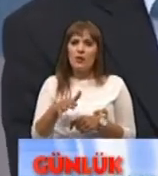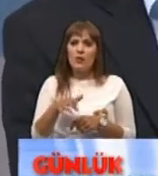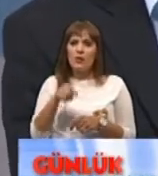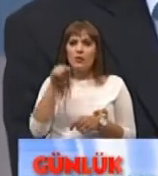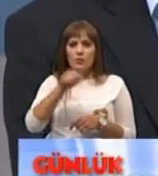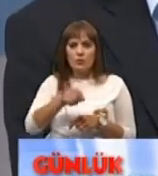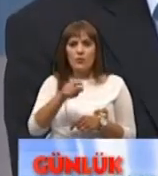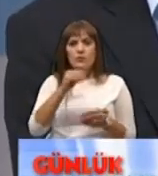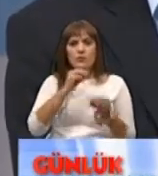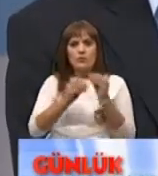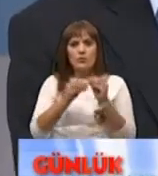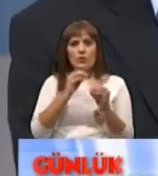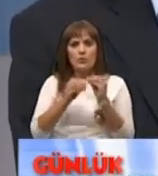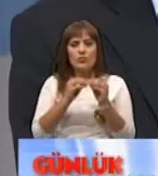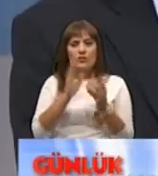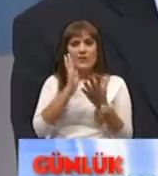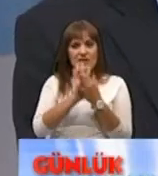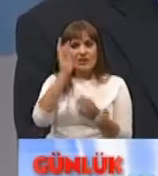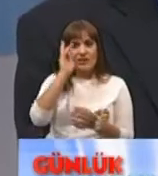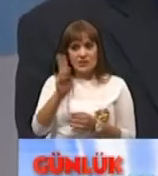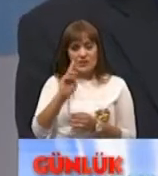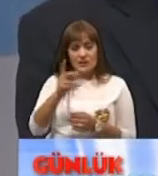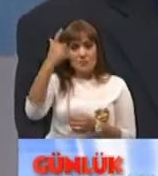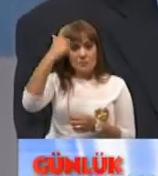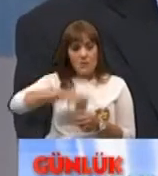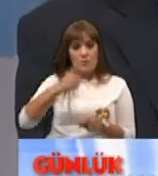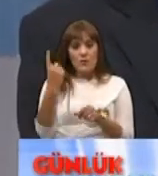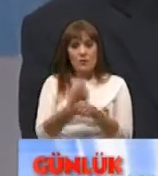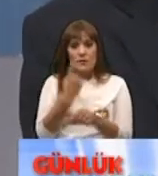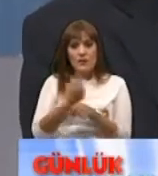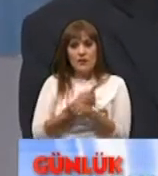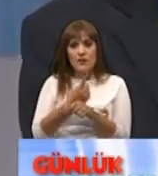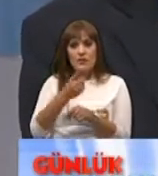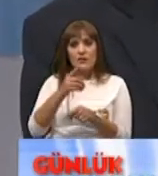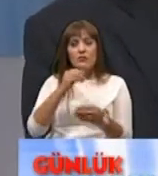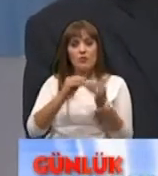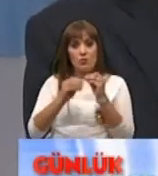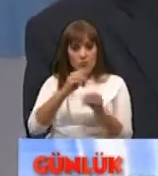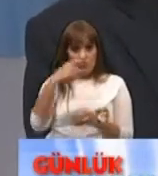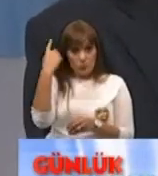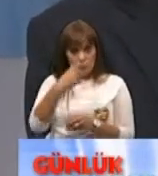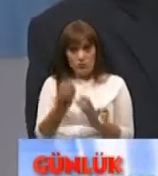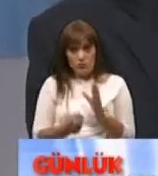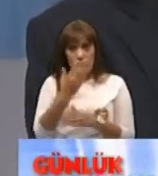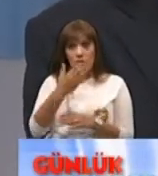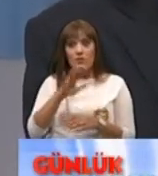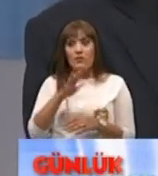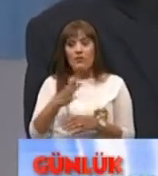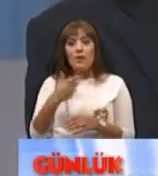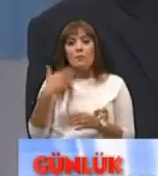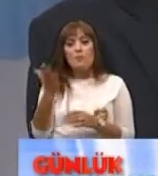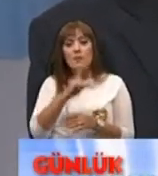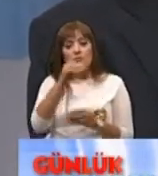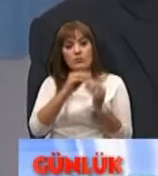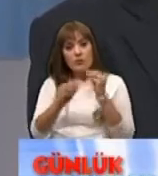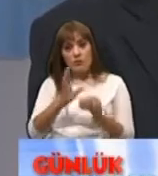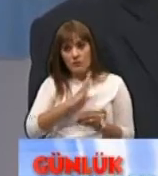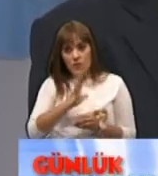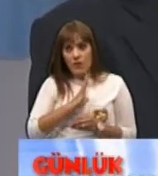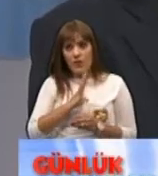bu sorun kişinin metabolik bir sorununa mı kaynaklanıyor? Yoksa endokrinoloji bir sorunu mu var